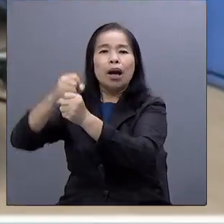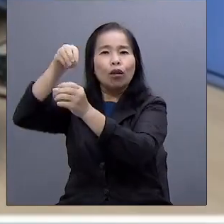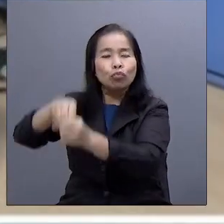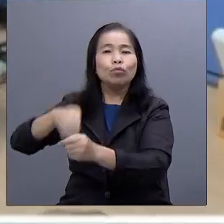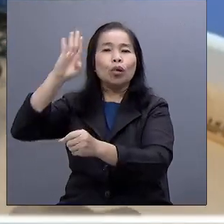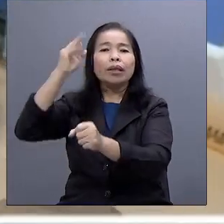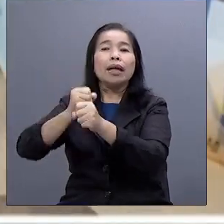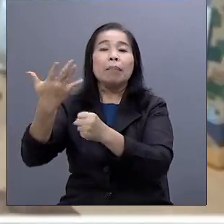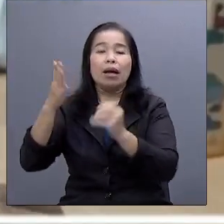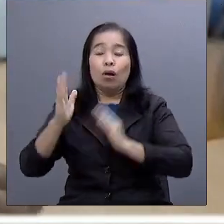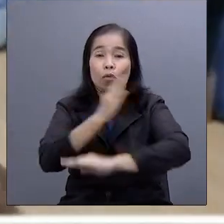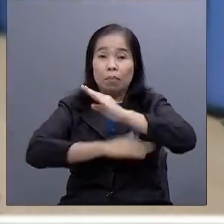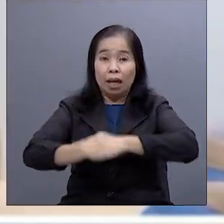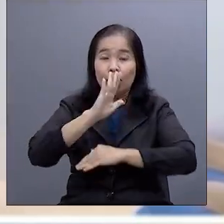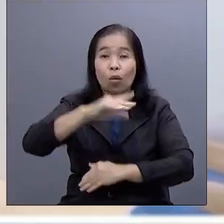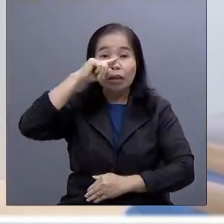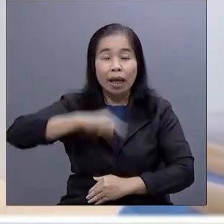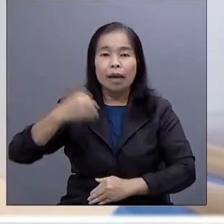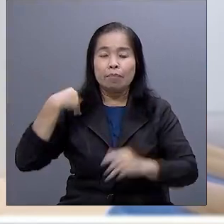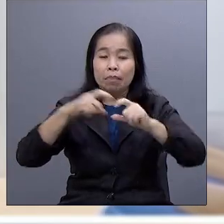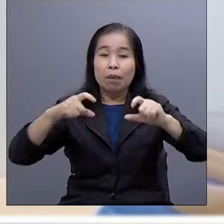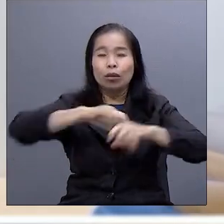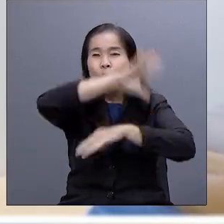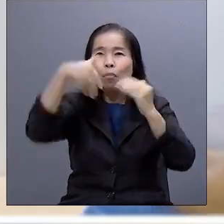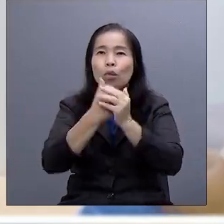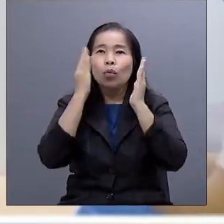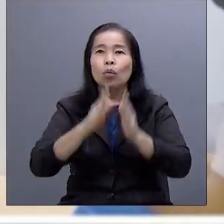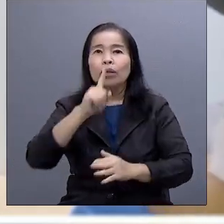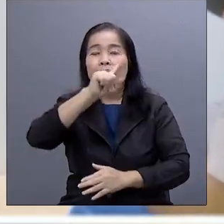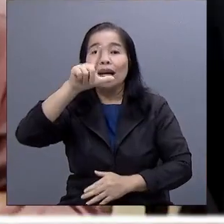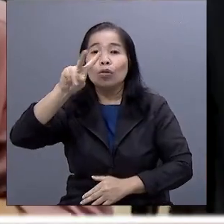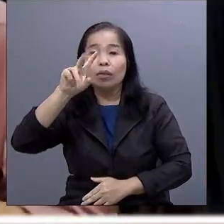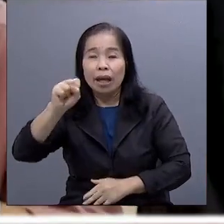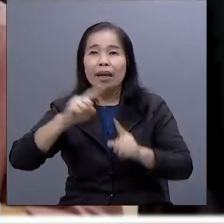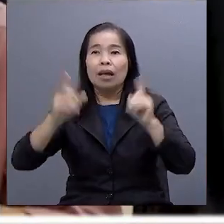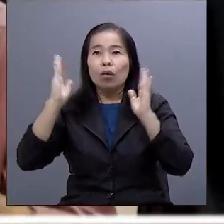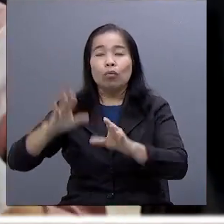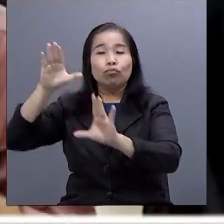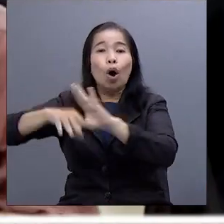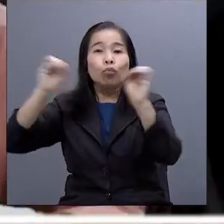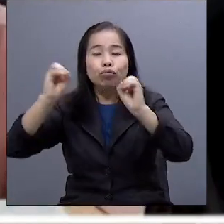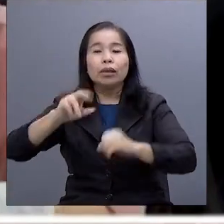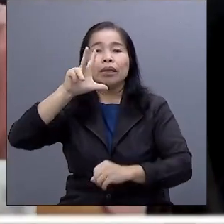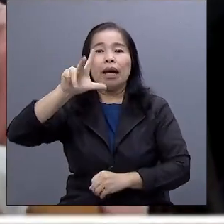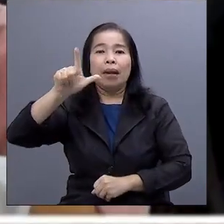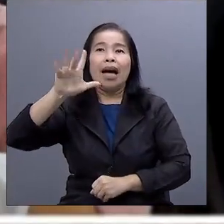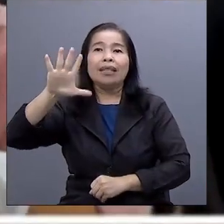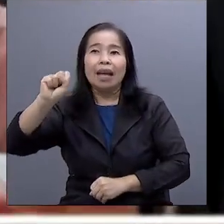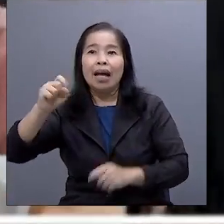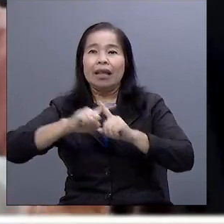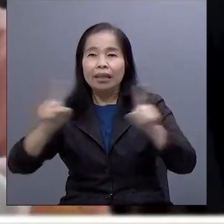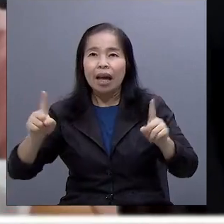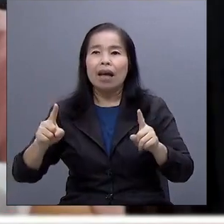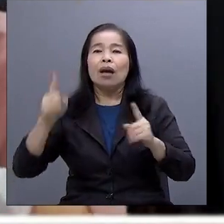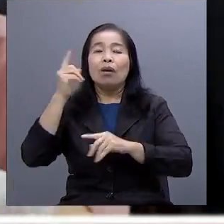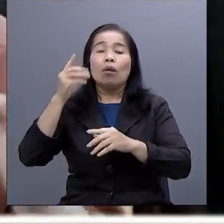ประเทศไทยจดทะเบียนบัรคนวิการร้านสองไม่จดอีก รวมแล้วสามล้านห้าแต่บริษัทหาคนวิการ